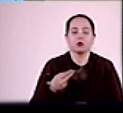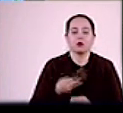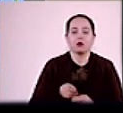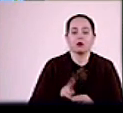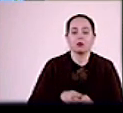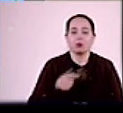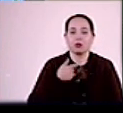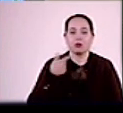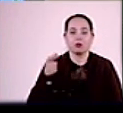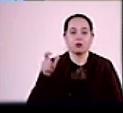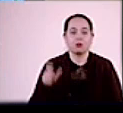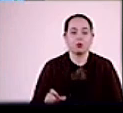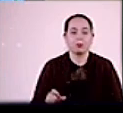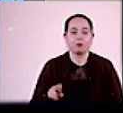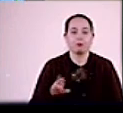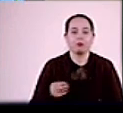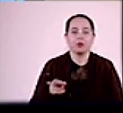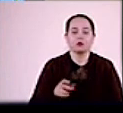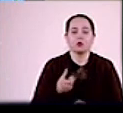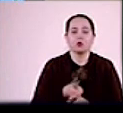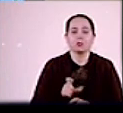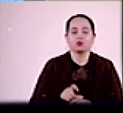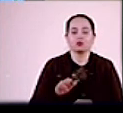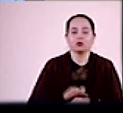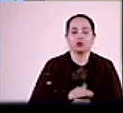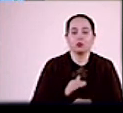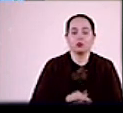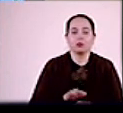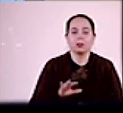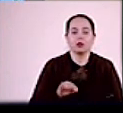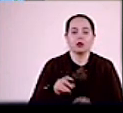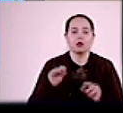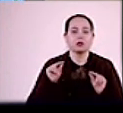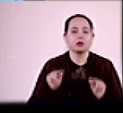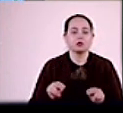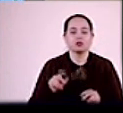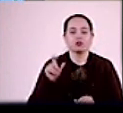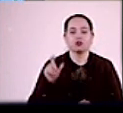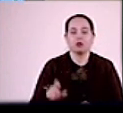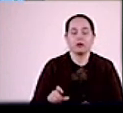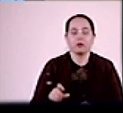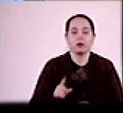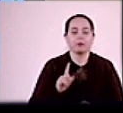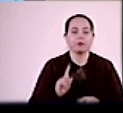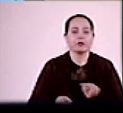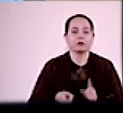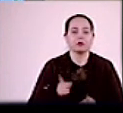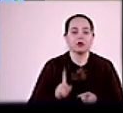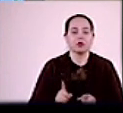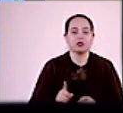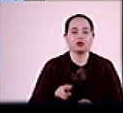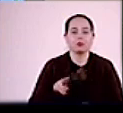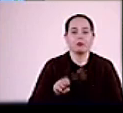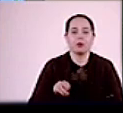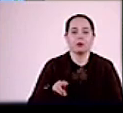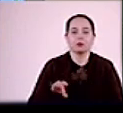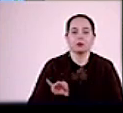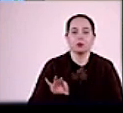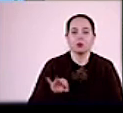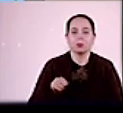этому герою. Петя очень добрый, искренний человек, настоящий патриот.